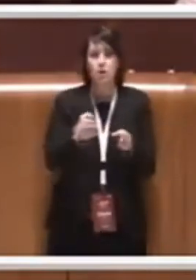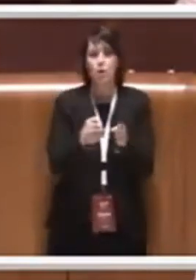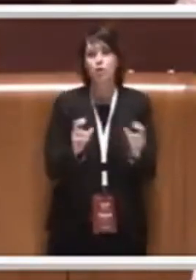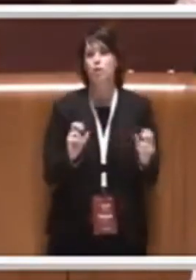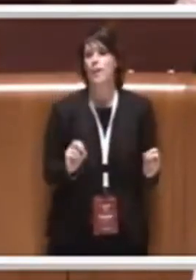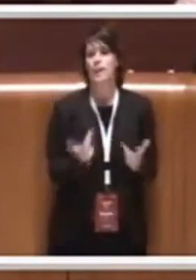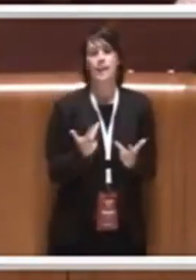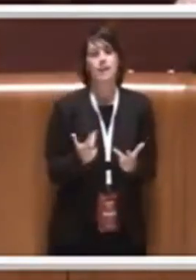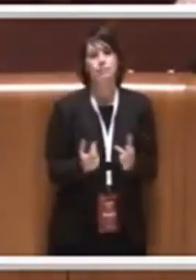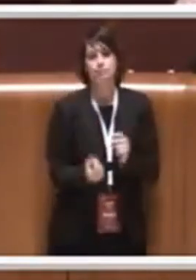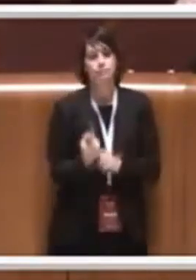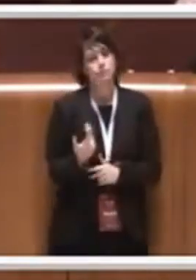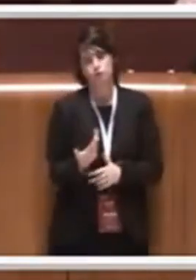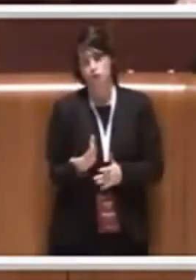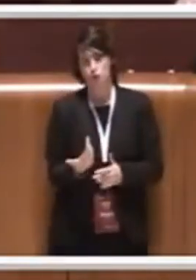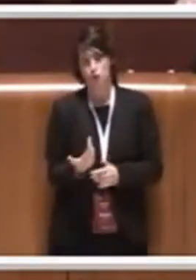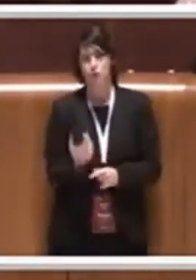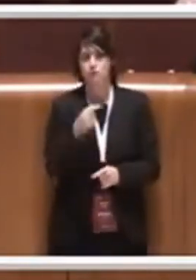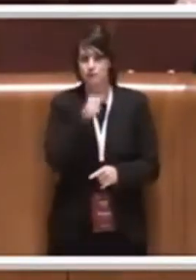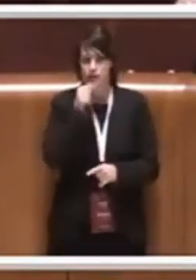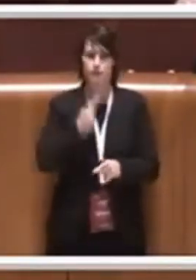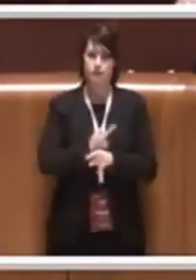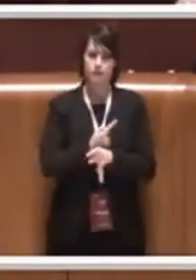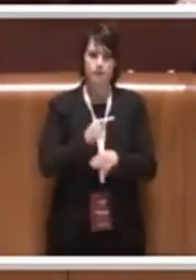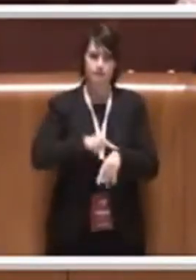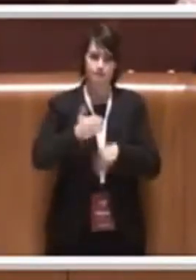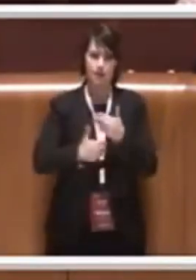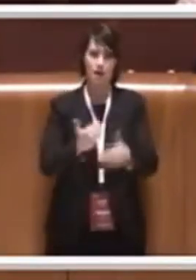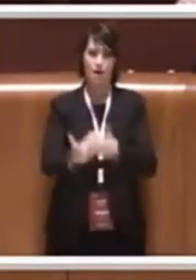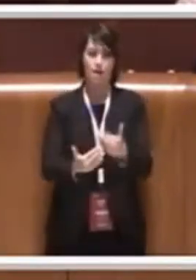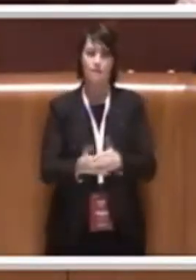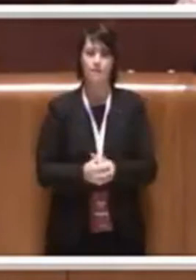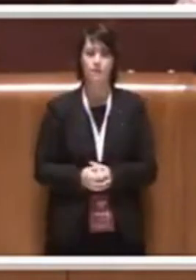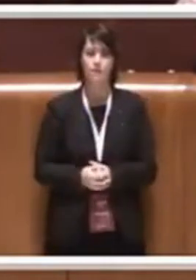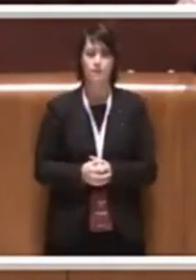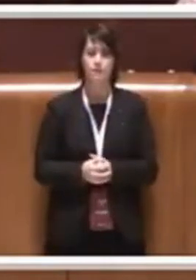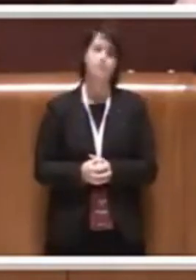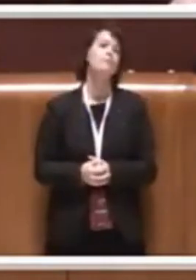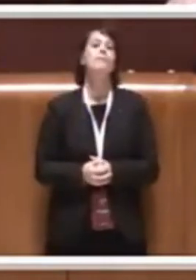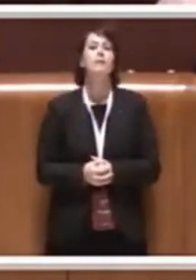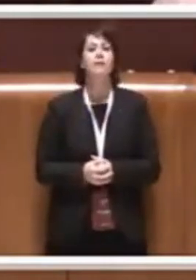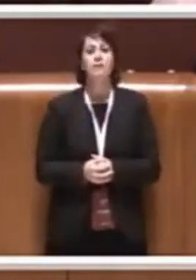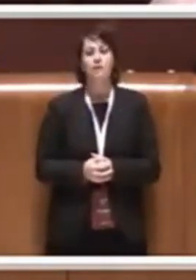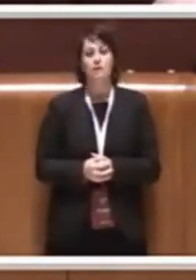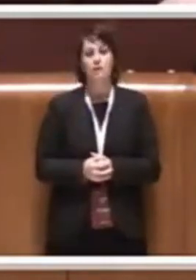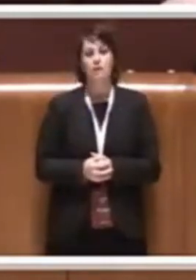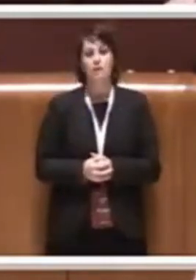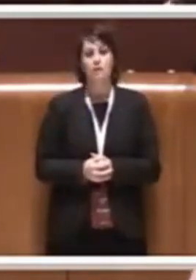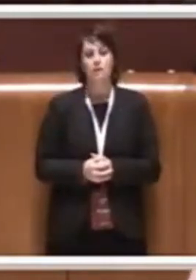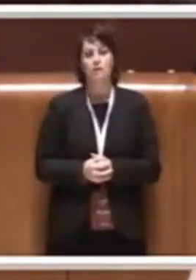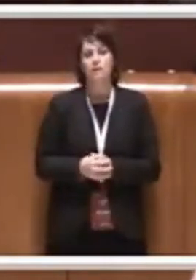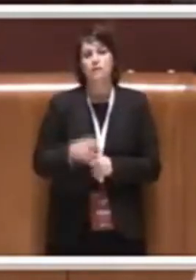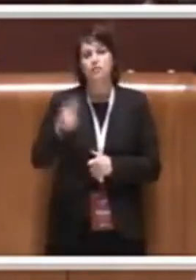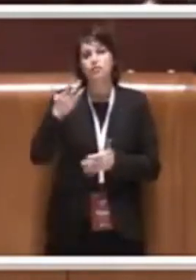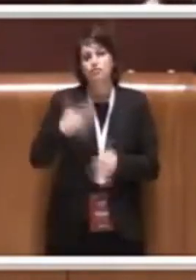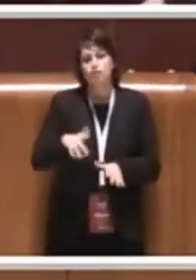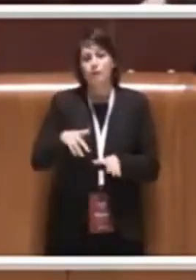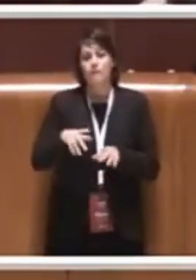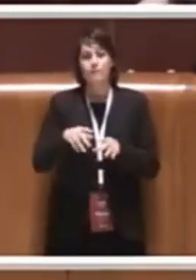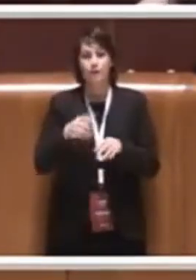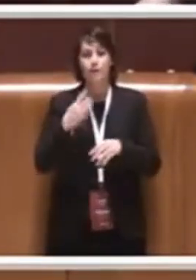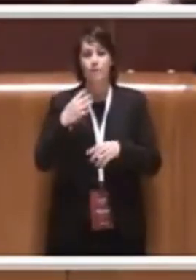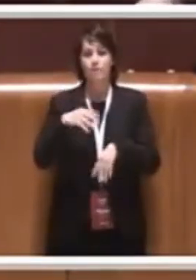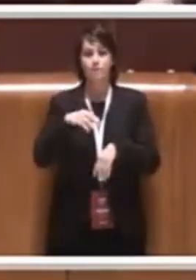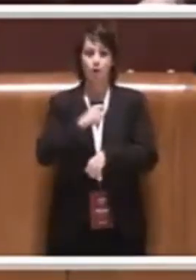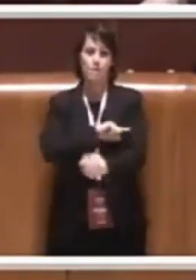ad esempio il regolamento sul decentramento è del 1999, quindi nessuno vi ha messo mano in relazione al